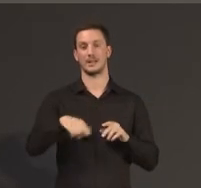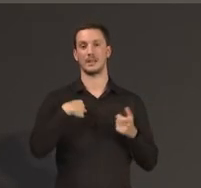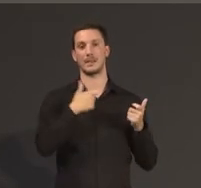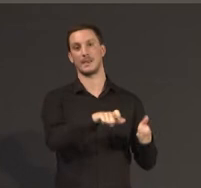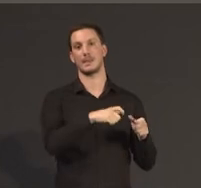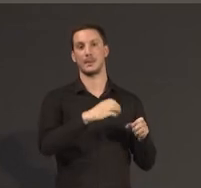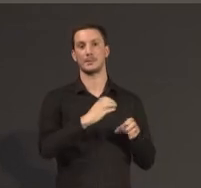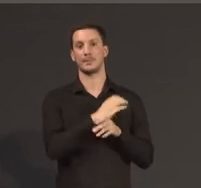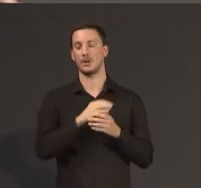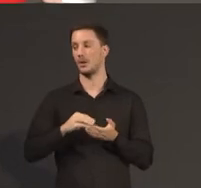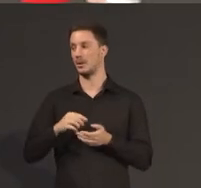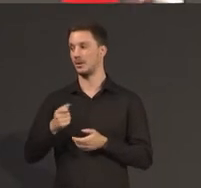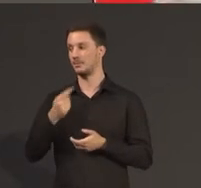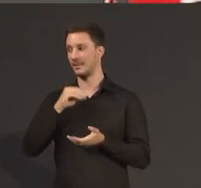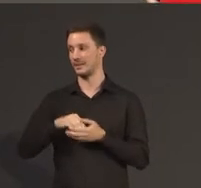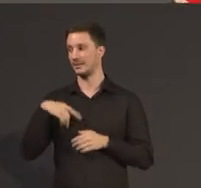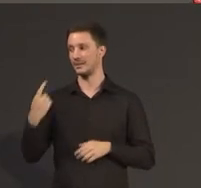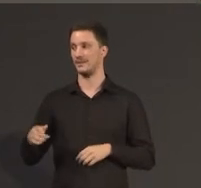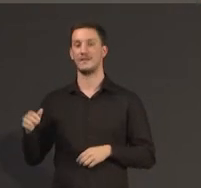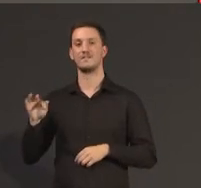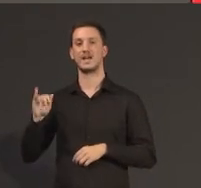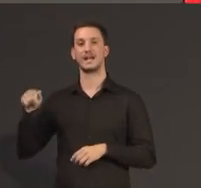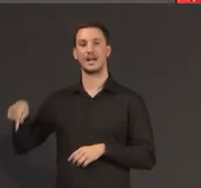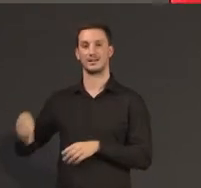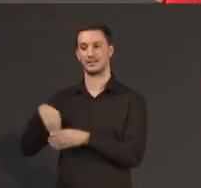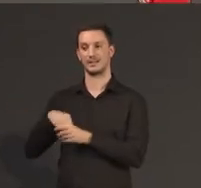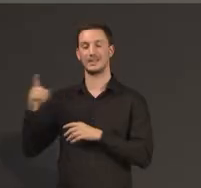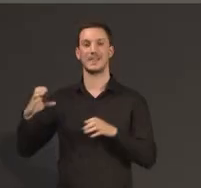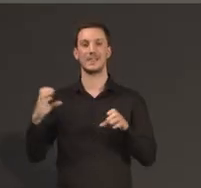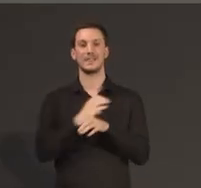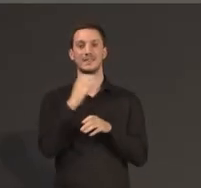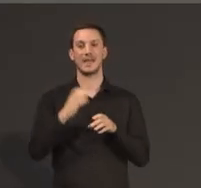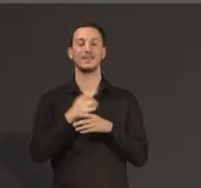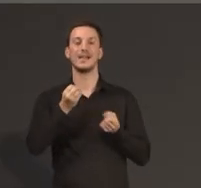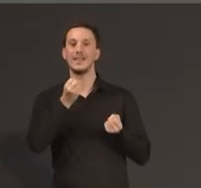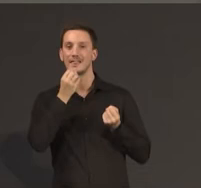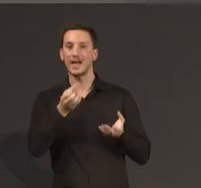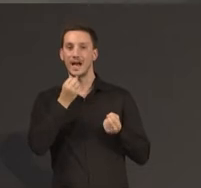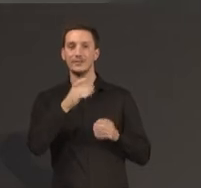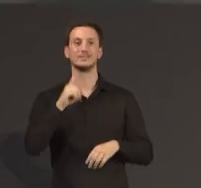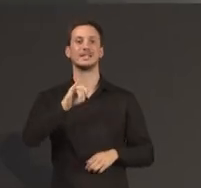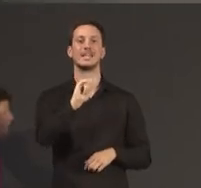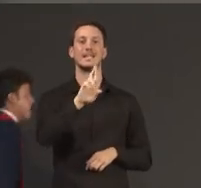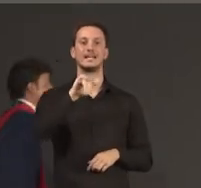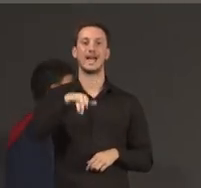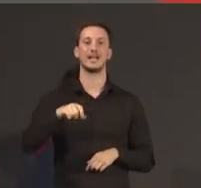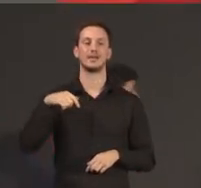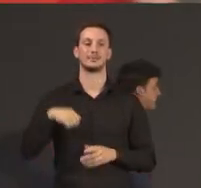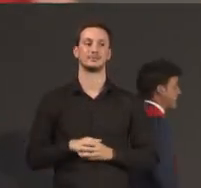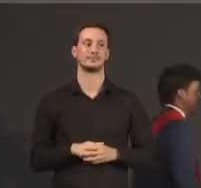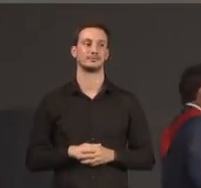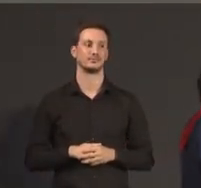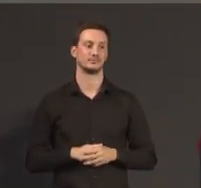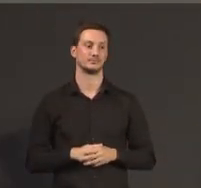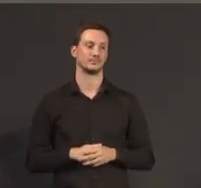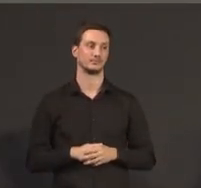Biomèdica, Francesc Orteu Ferrer de l'Enginyeria Matemàtica en Ciència de Dades, Irene Vilchez Sánchez